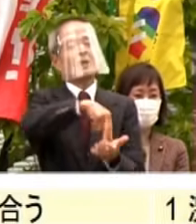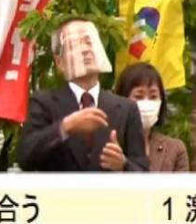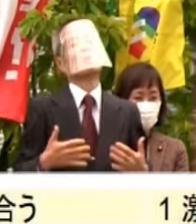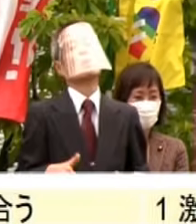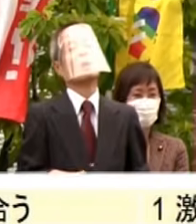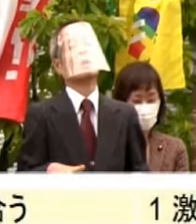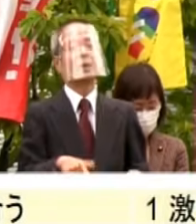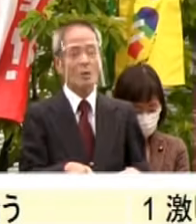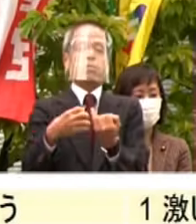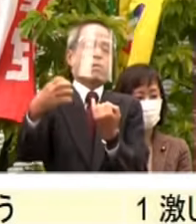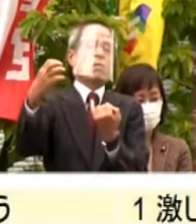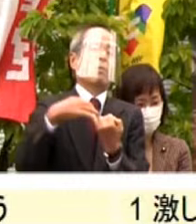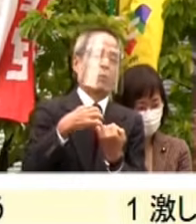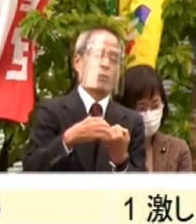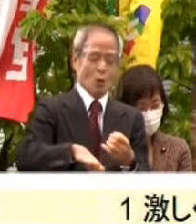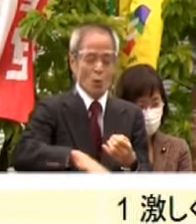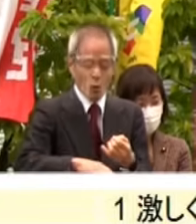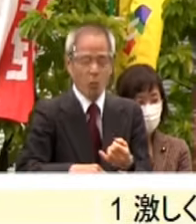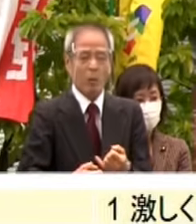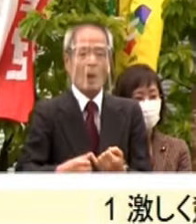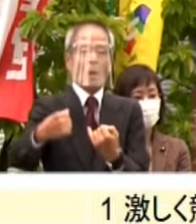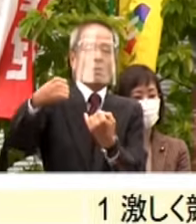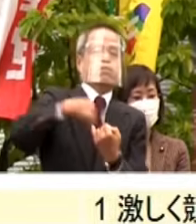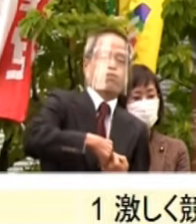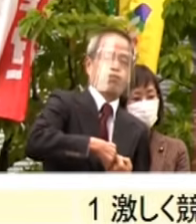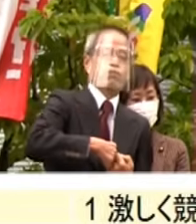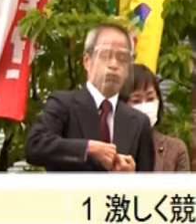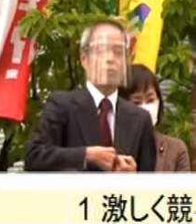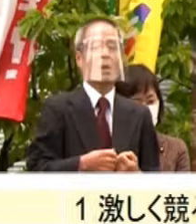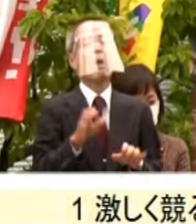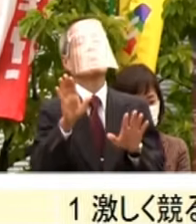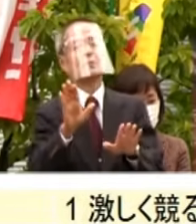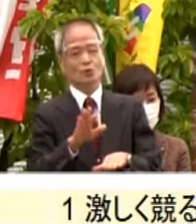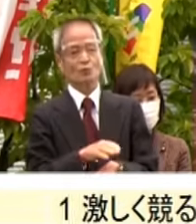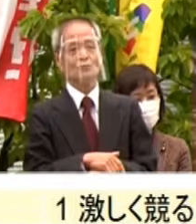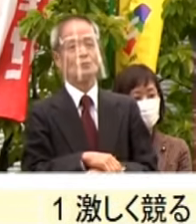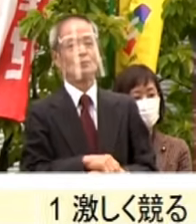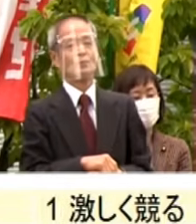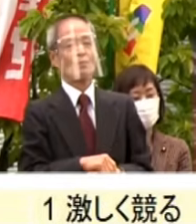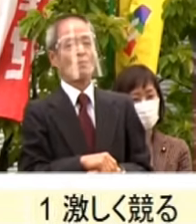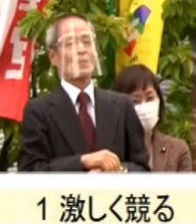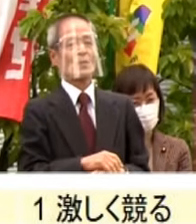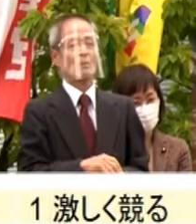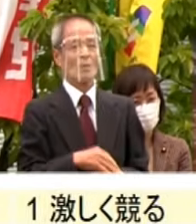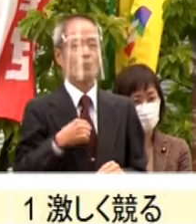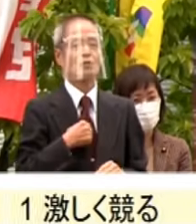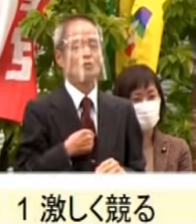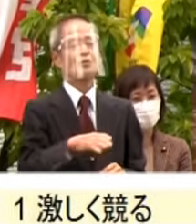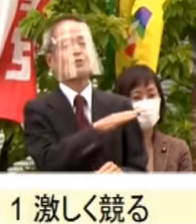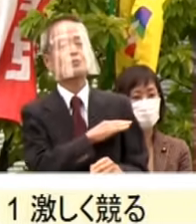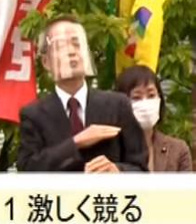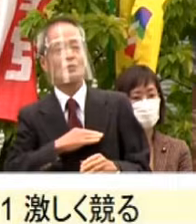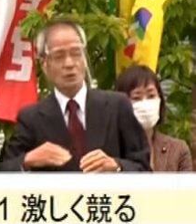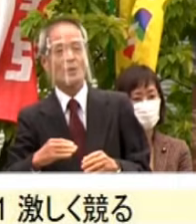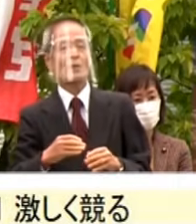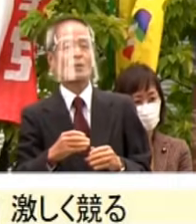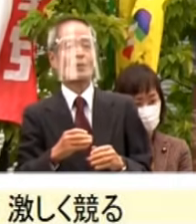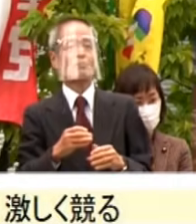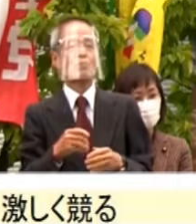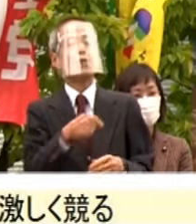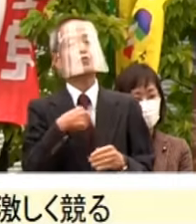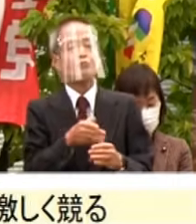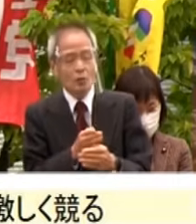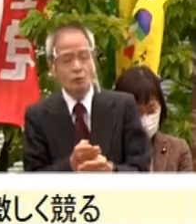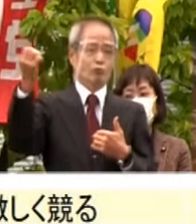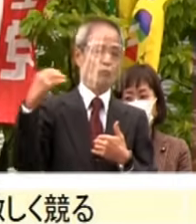害に遭ってきました。けれど小さな問題として自分たちで対処しなければいけない問題かのように扱われ